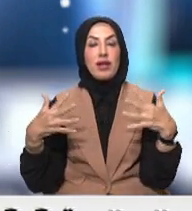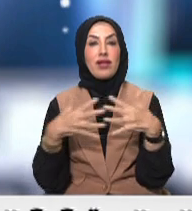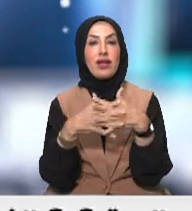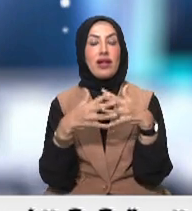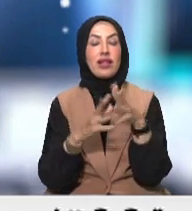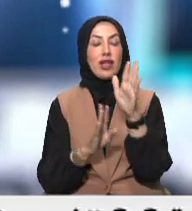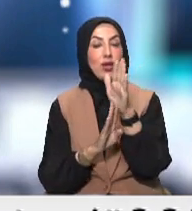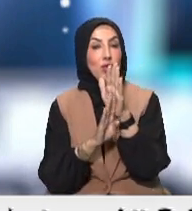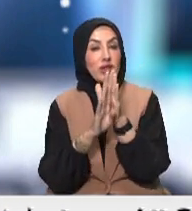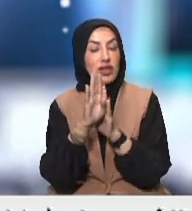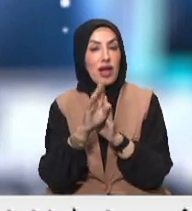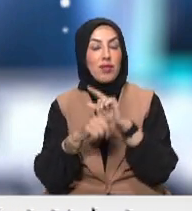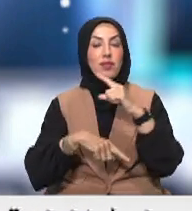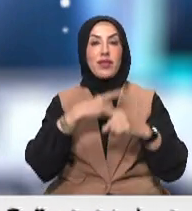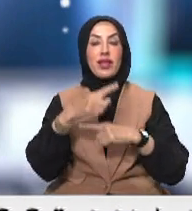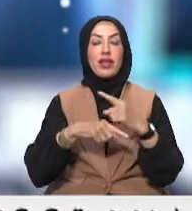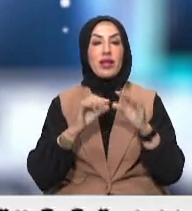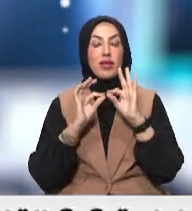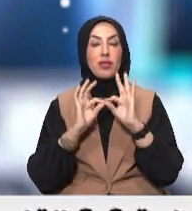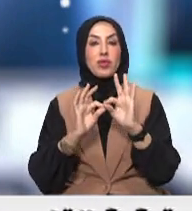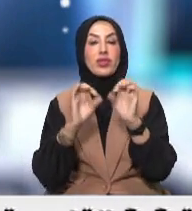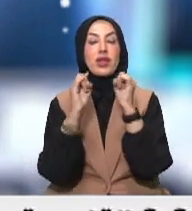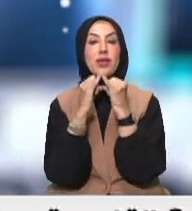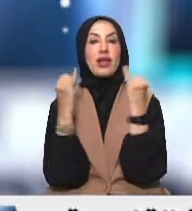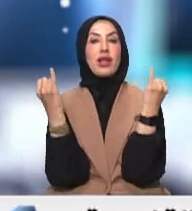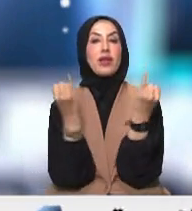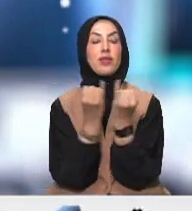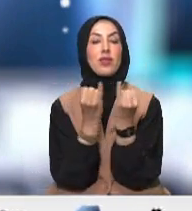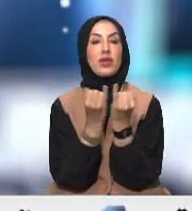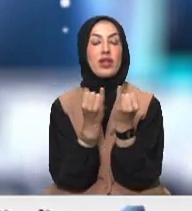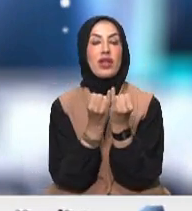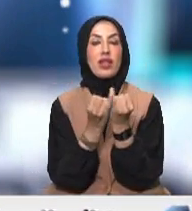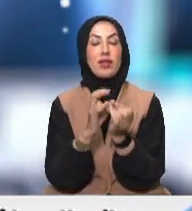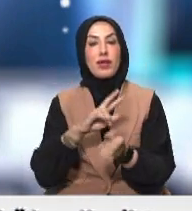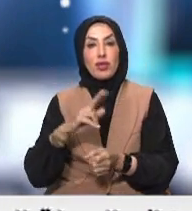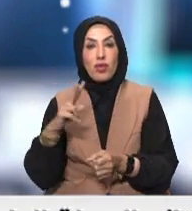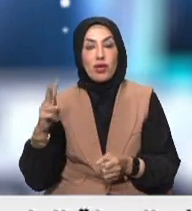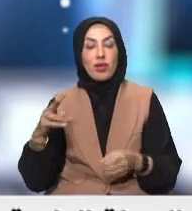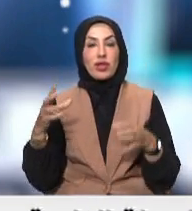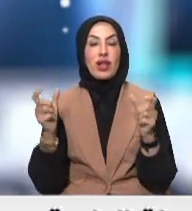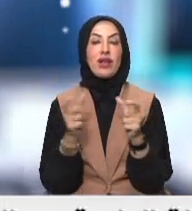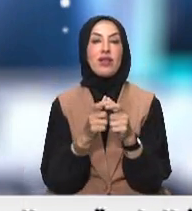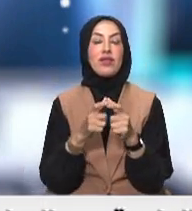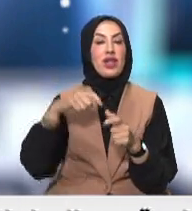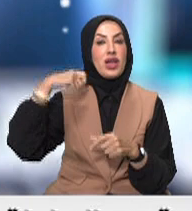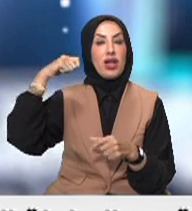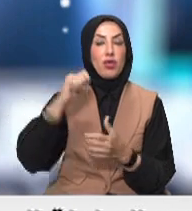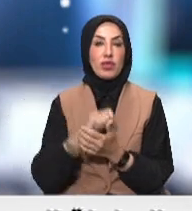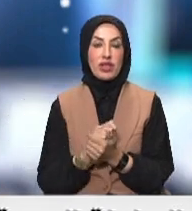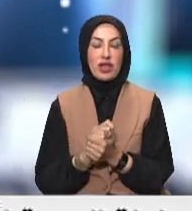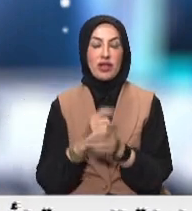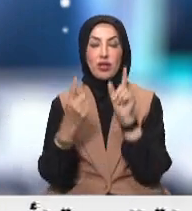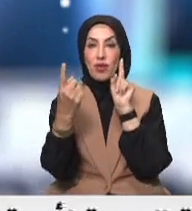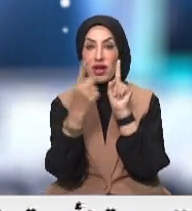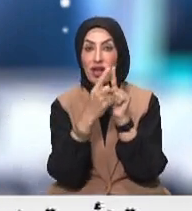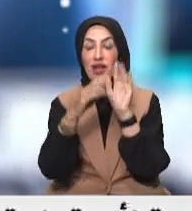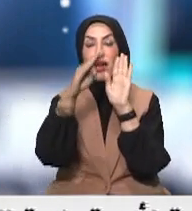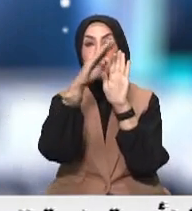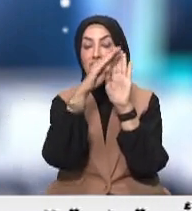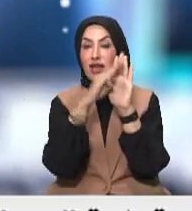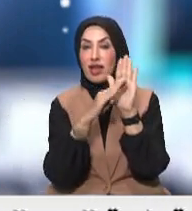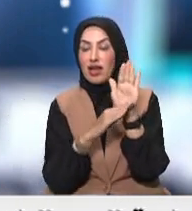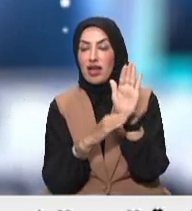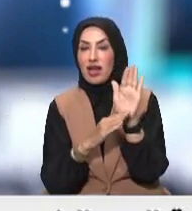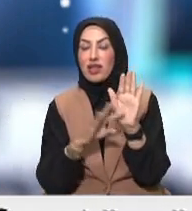اللامحدود لمنظمه الامم المتحده والاجهزه الفنيه التابعه لها كما جرى خلال اللقاء بحث اخر